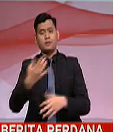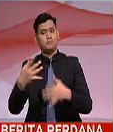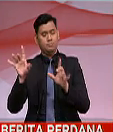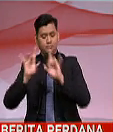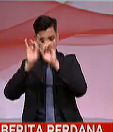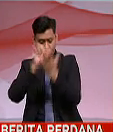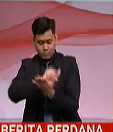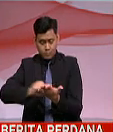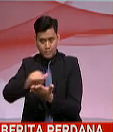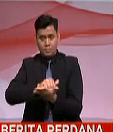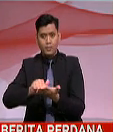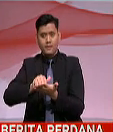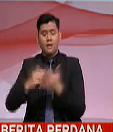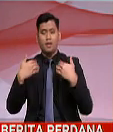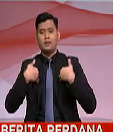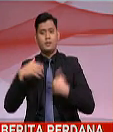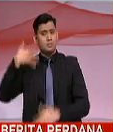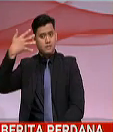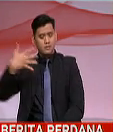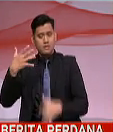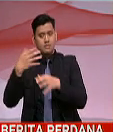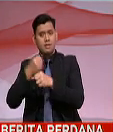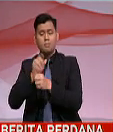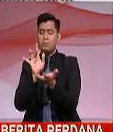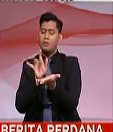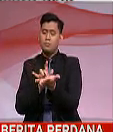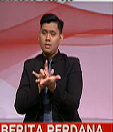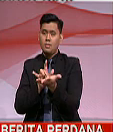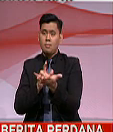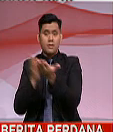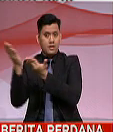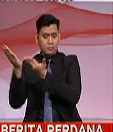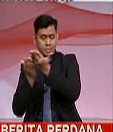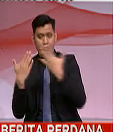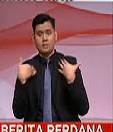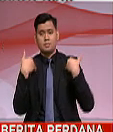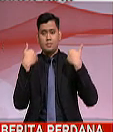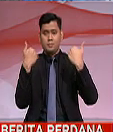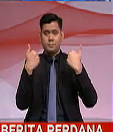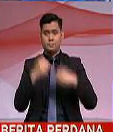ke-8968 mempunyai sejarah mendapatkan rawatan di fasiliti kesihatan.